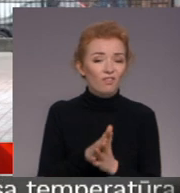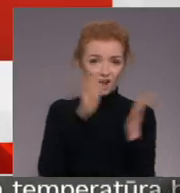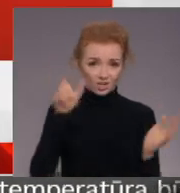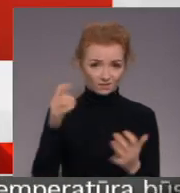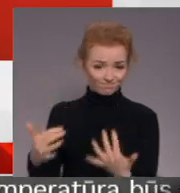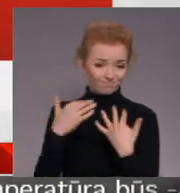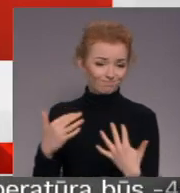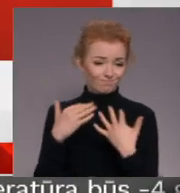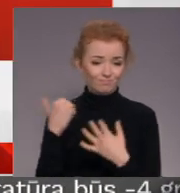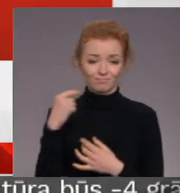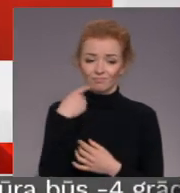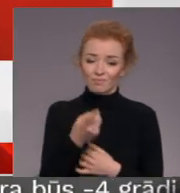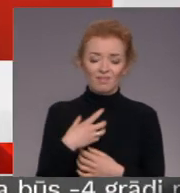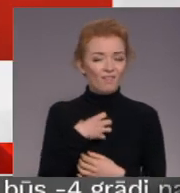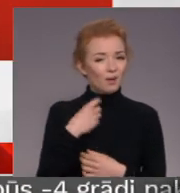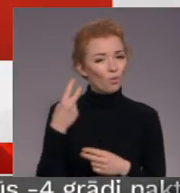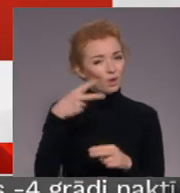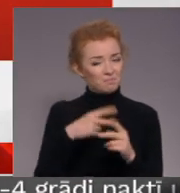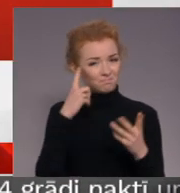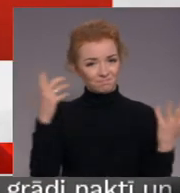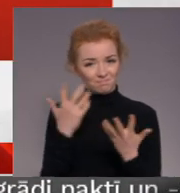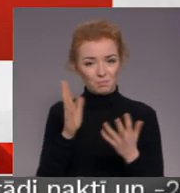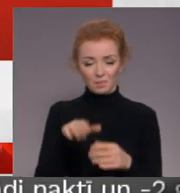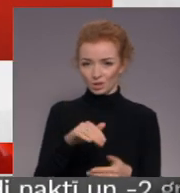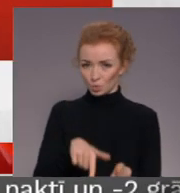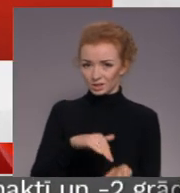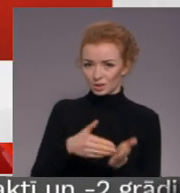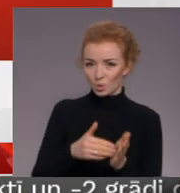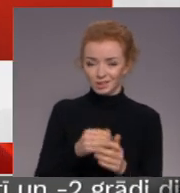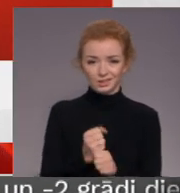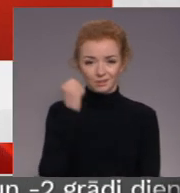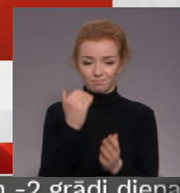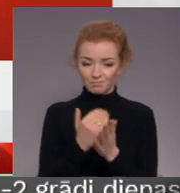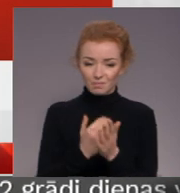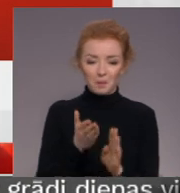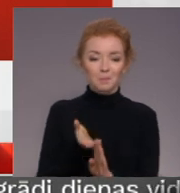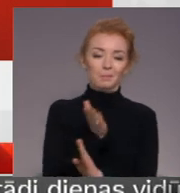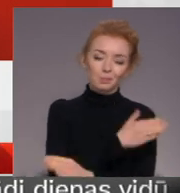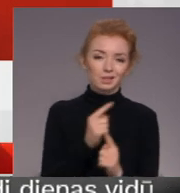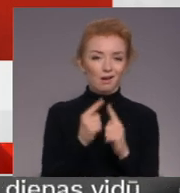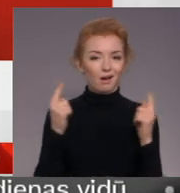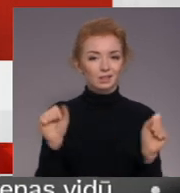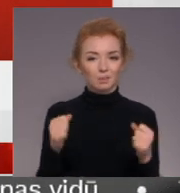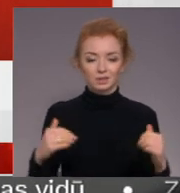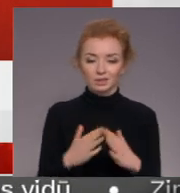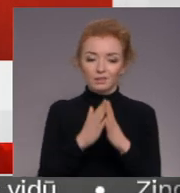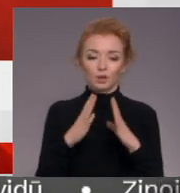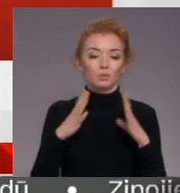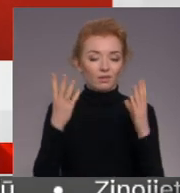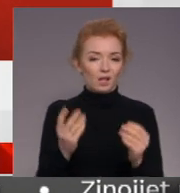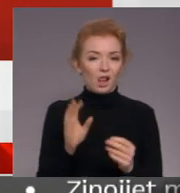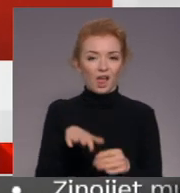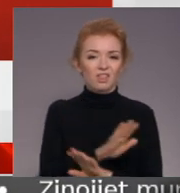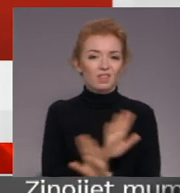laiks. Noteikti būtu rūpīgi jāpārdomā situācija ar ierobežojumiem pirms garajām Ziemassvētku brīvdienām, lai